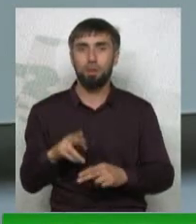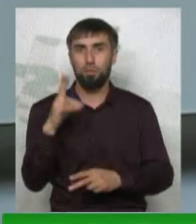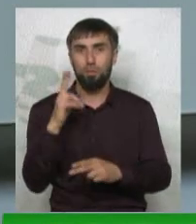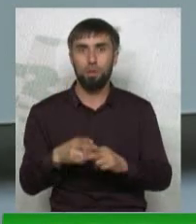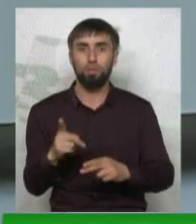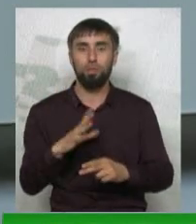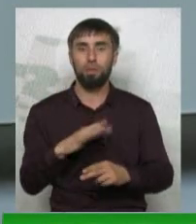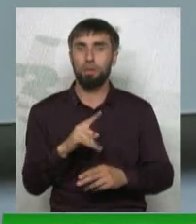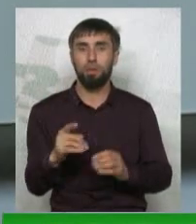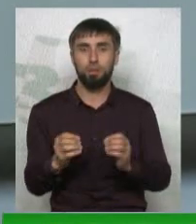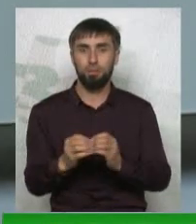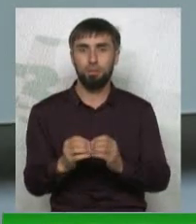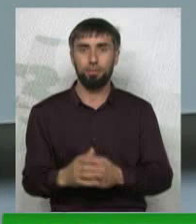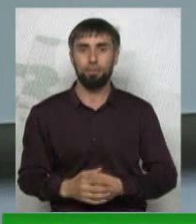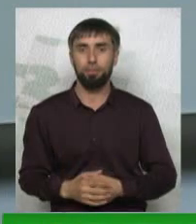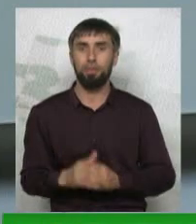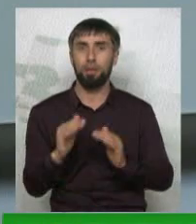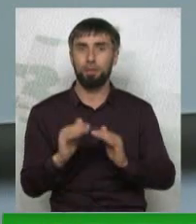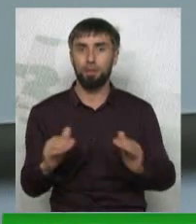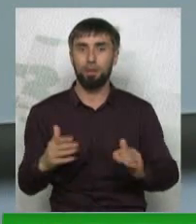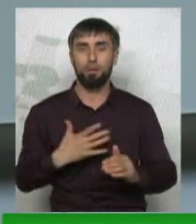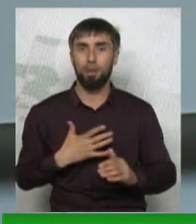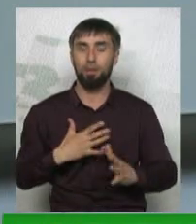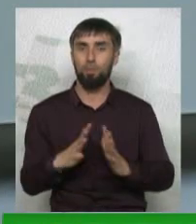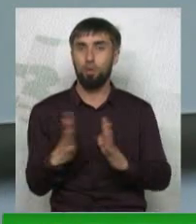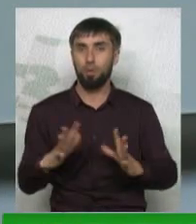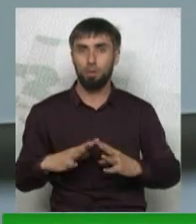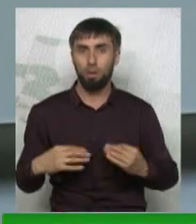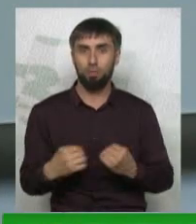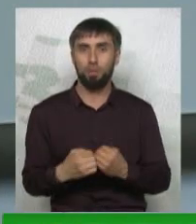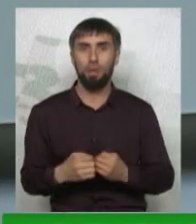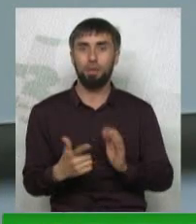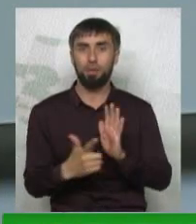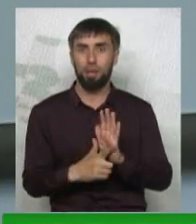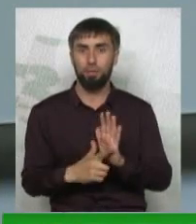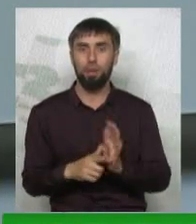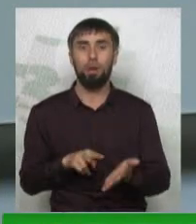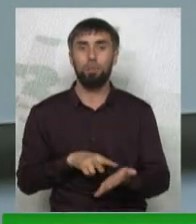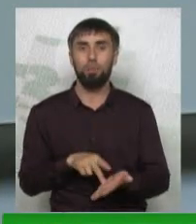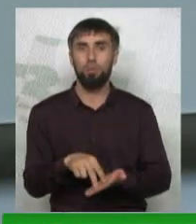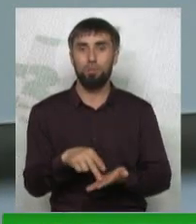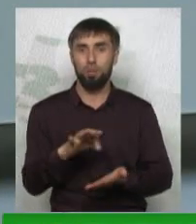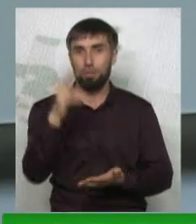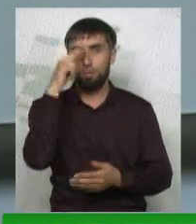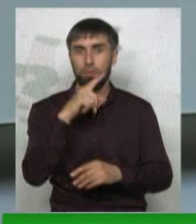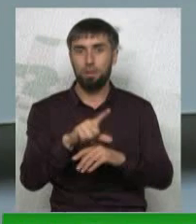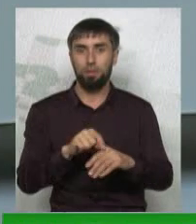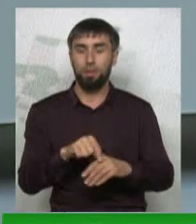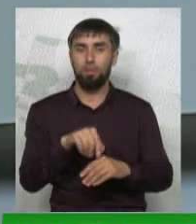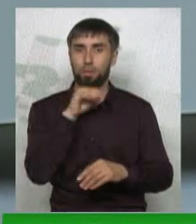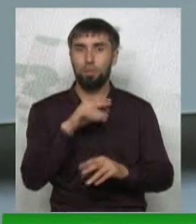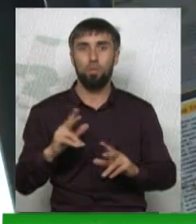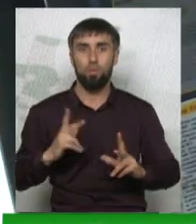потому что из 10 детей нашей большой семьи 7 пошли по стопам отца, выбрали